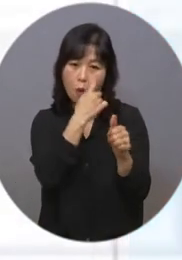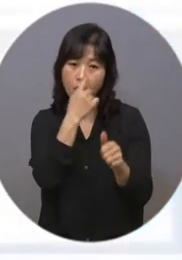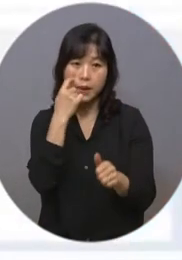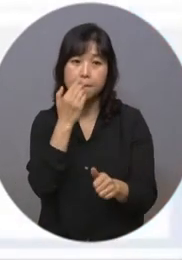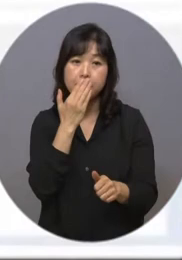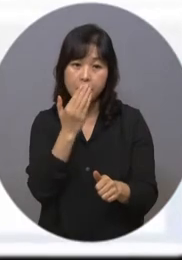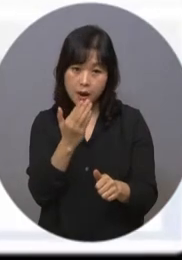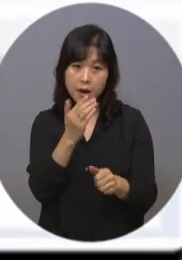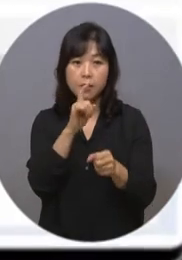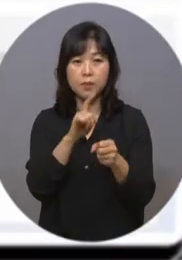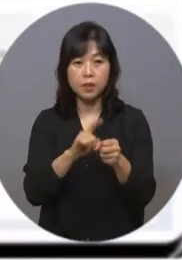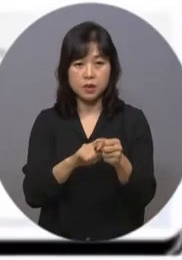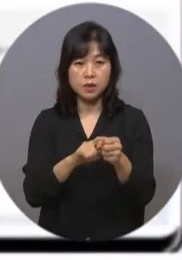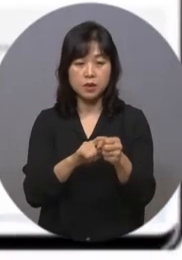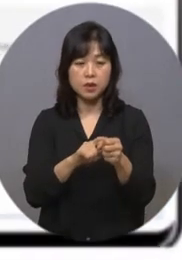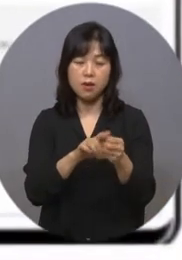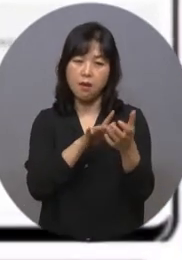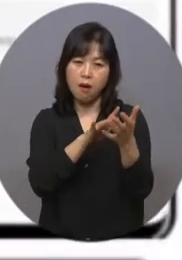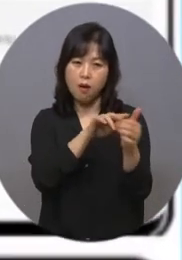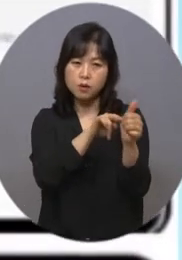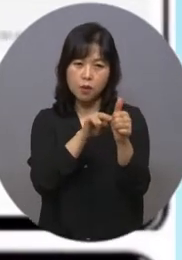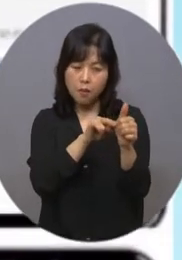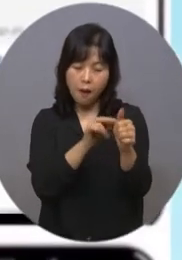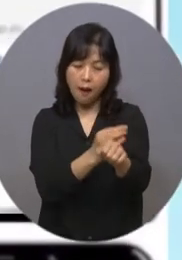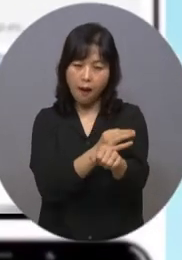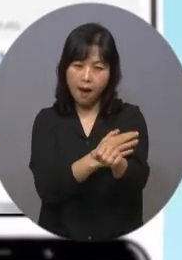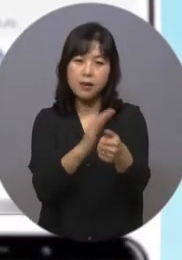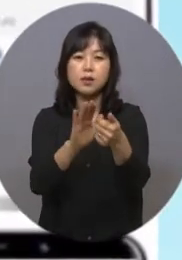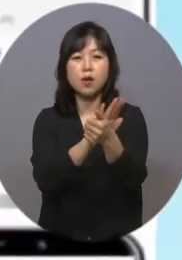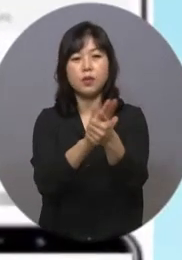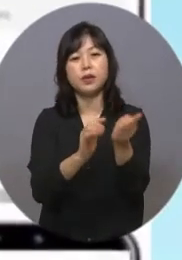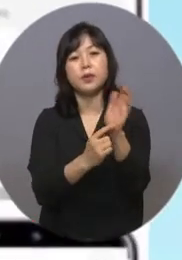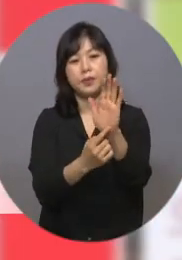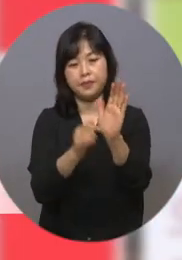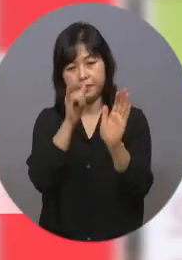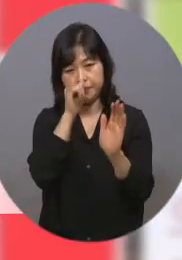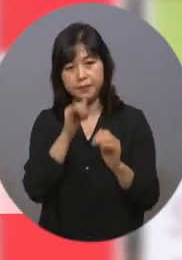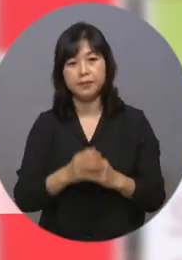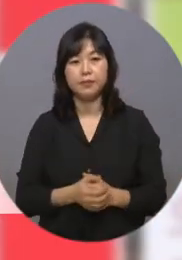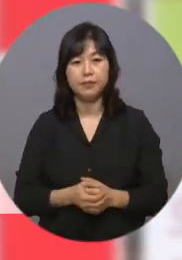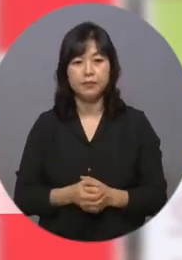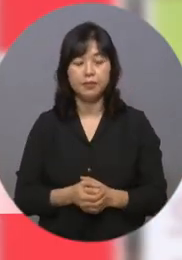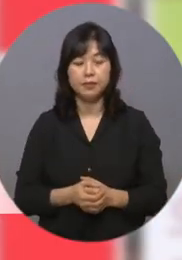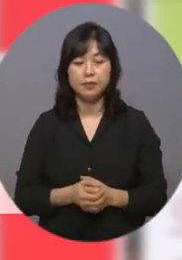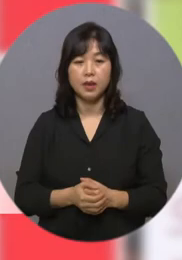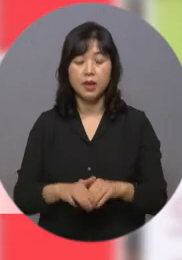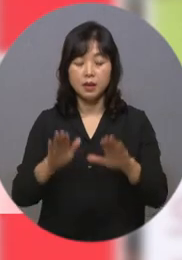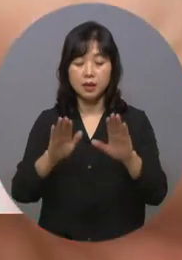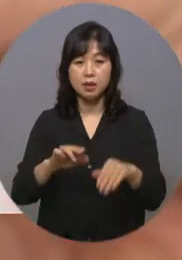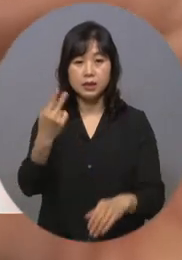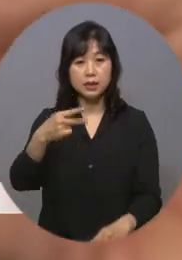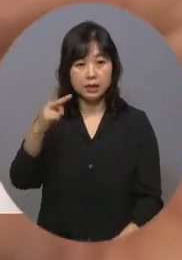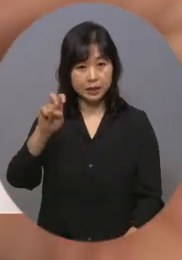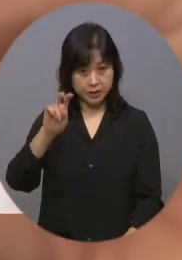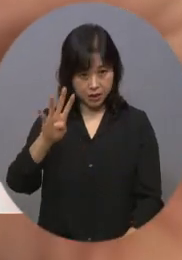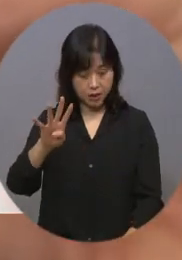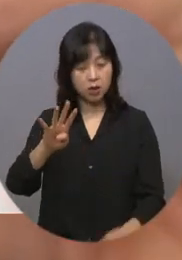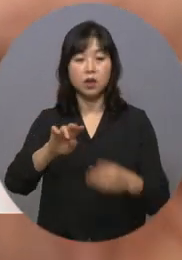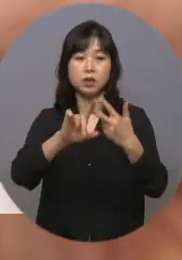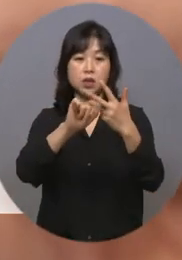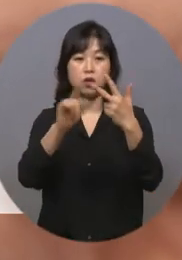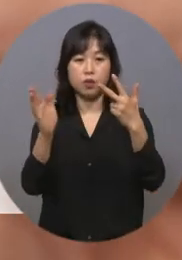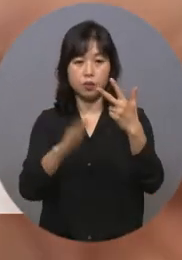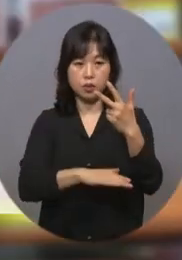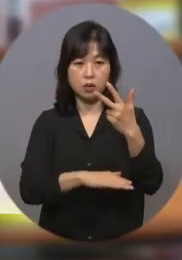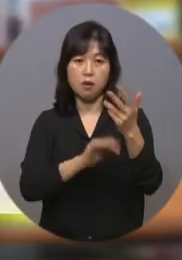의약품 정보 간편 검색 서비스를 제공한다고 밝혔습니다. 이번 서비스는 오는 2024년 7월부터